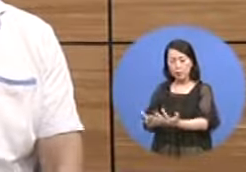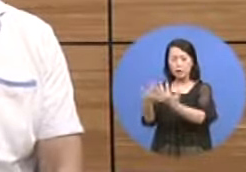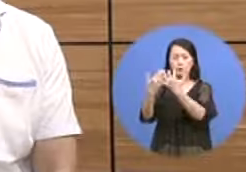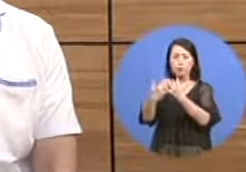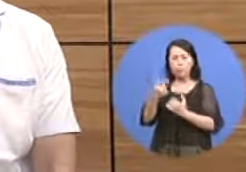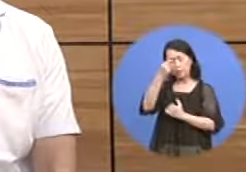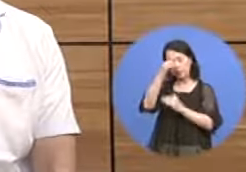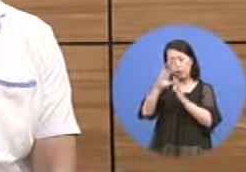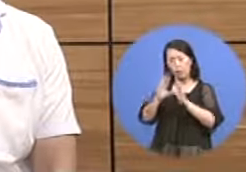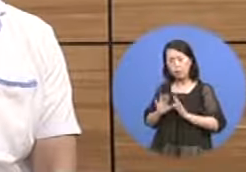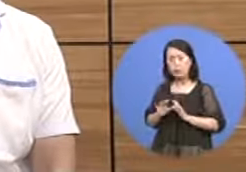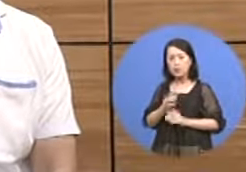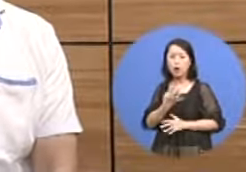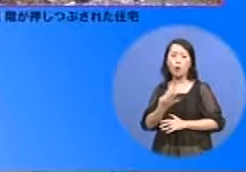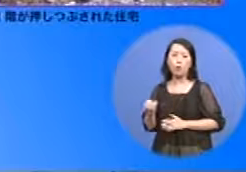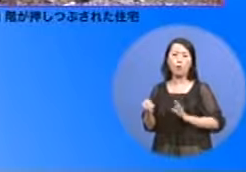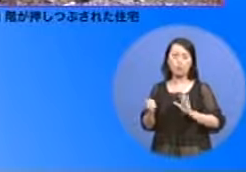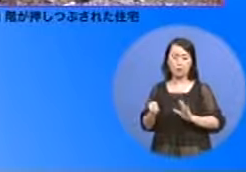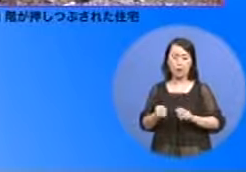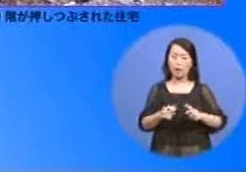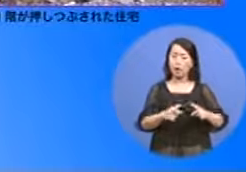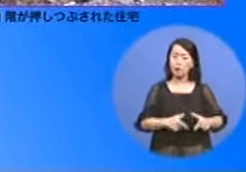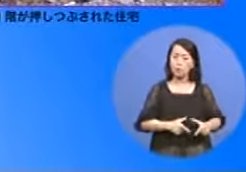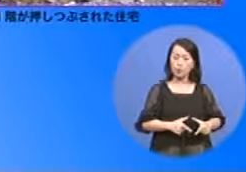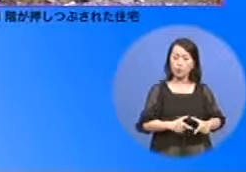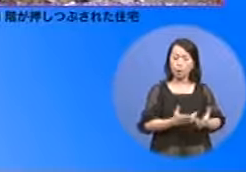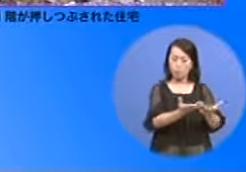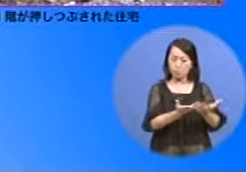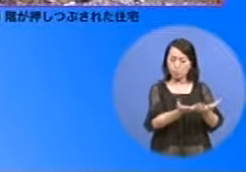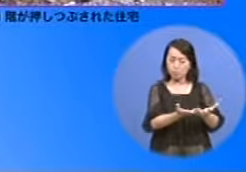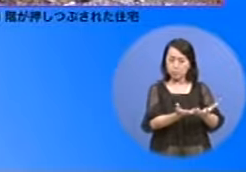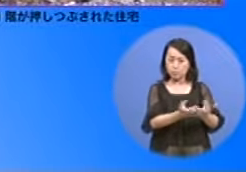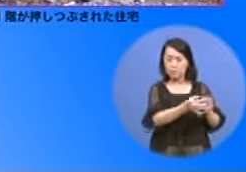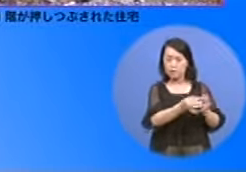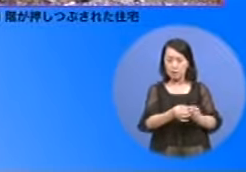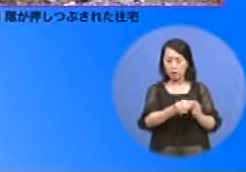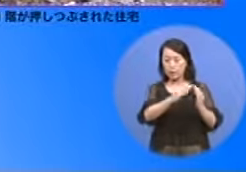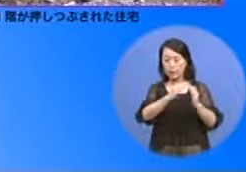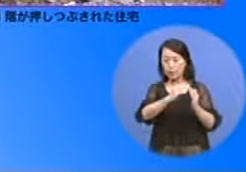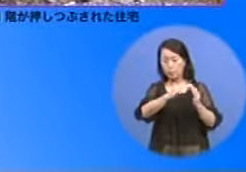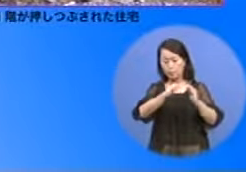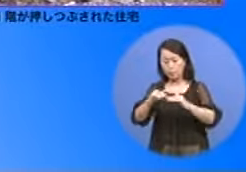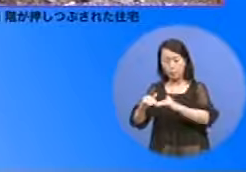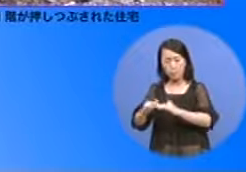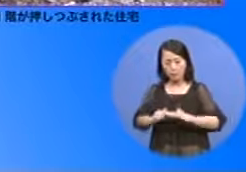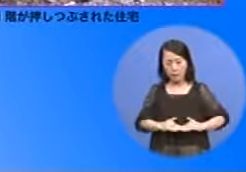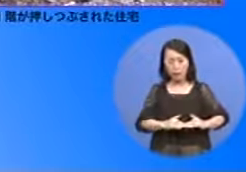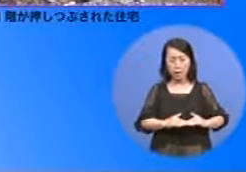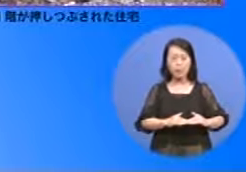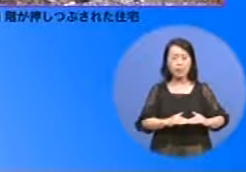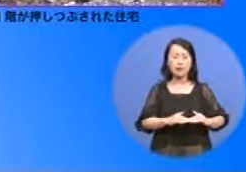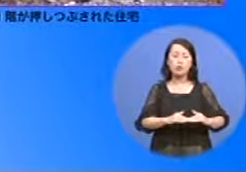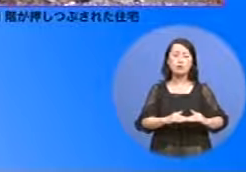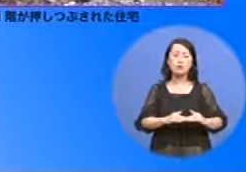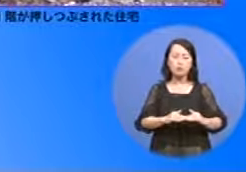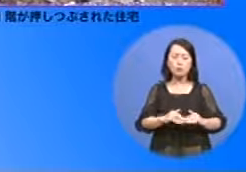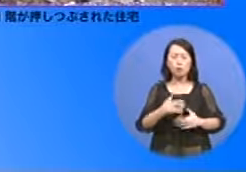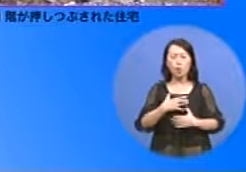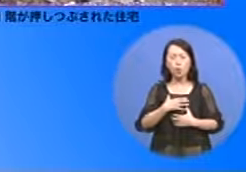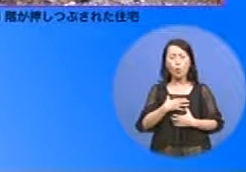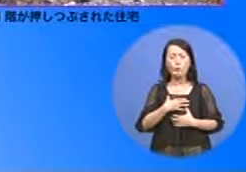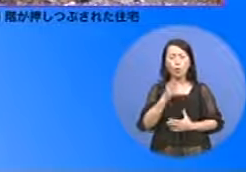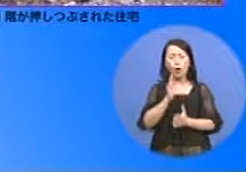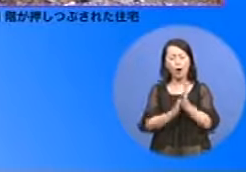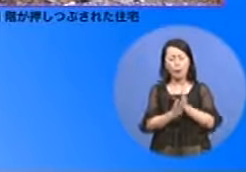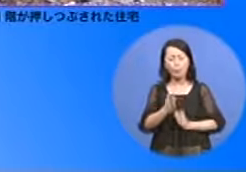、今回の熊本地震では強い揺れによりまして建物が倒壊するという、怖さを改